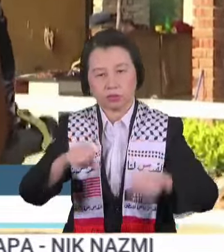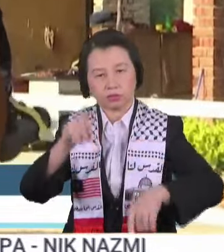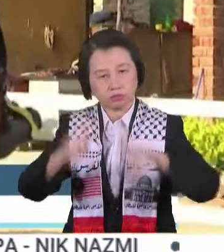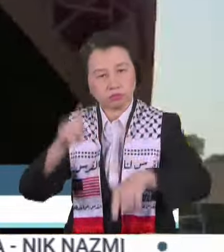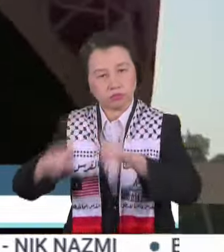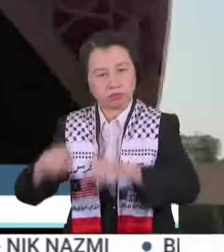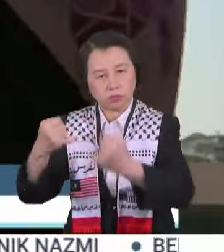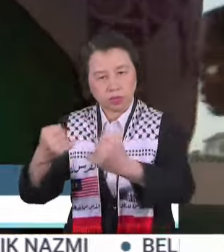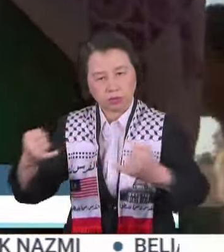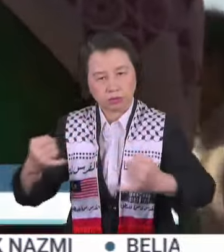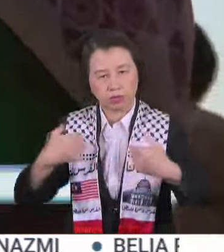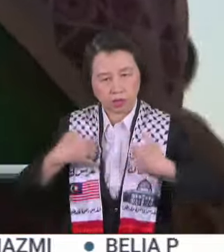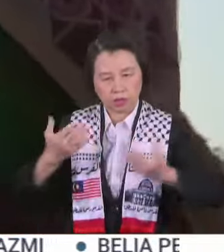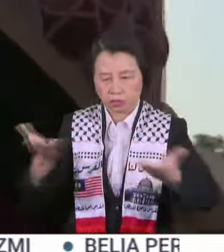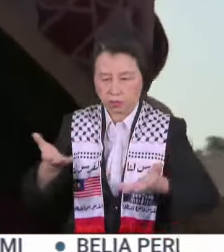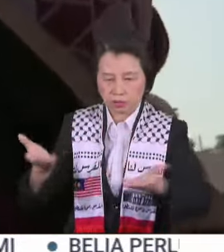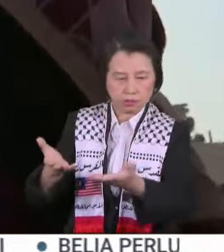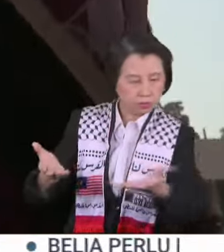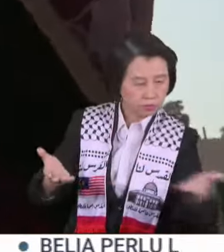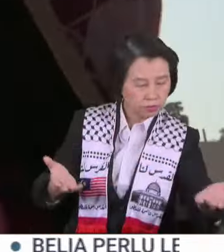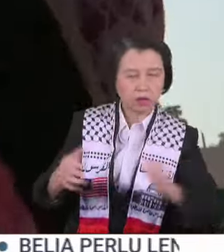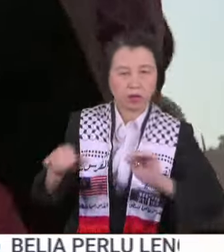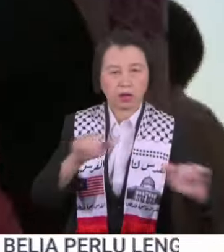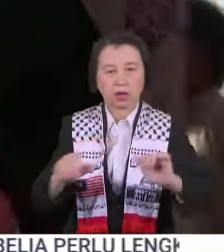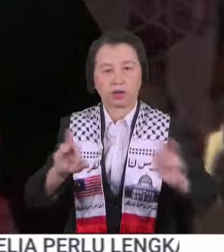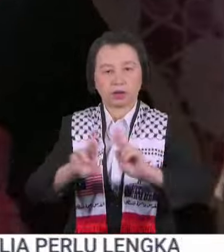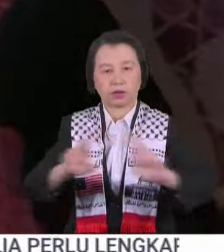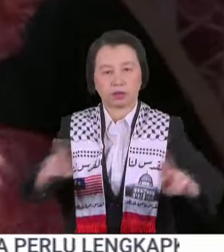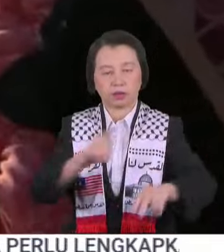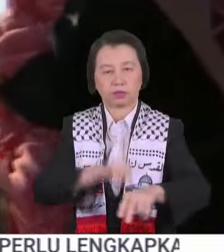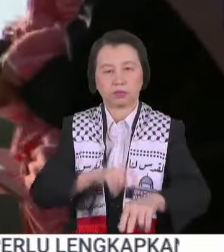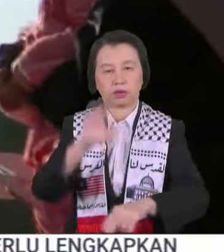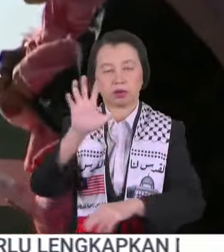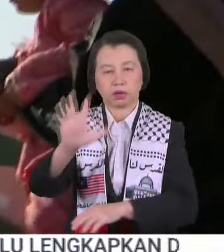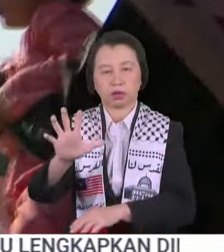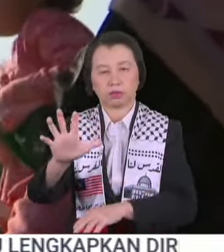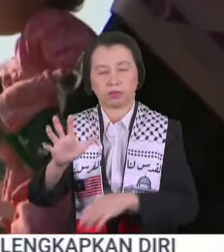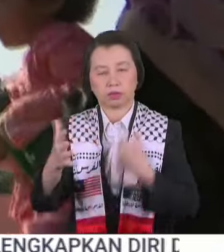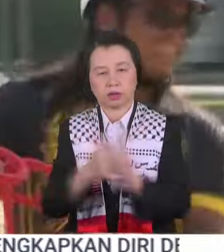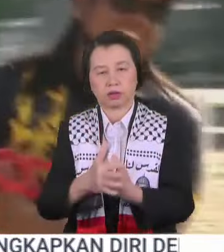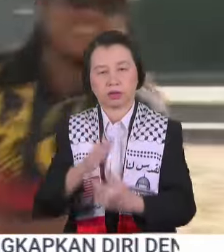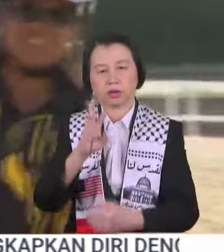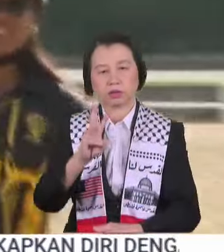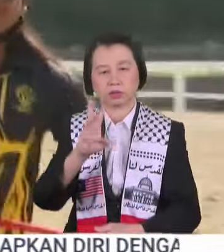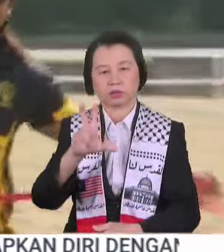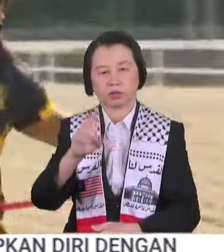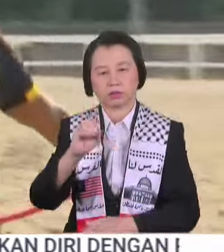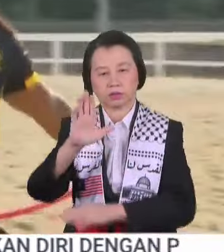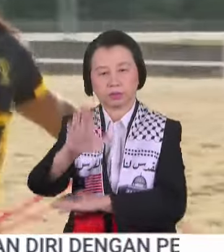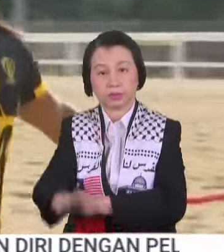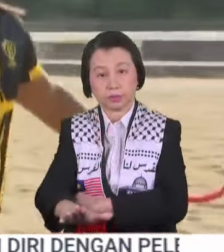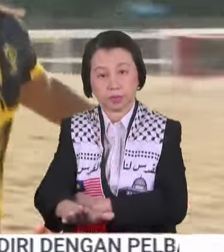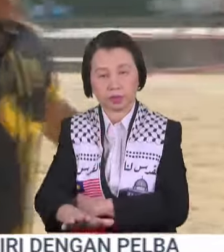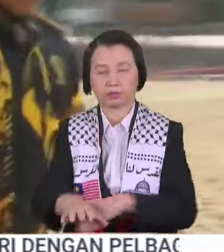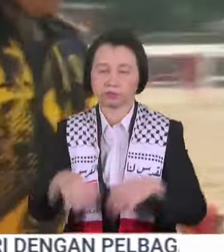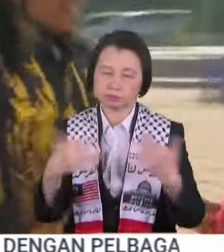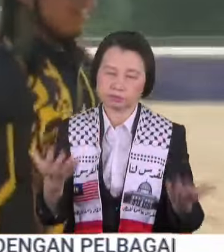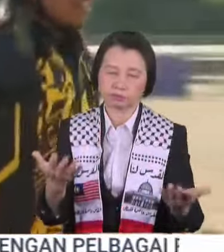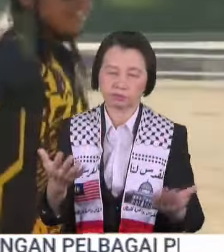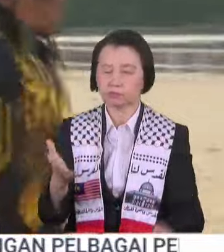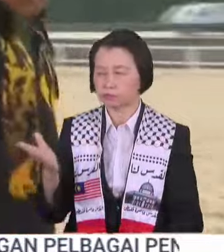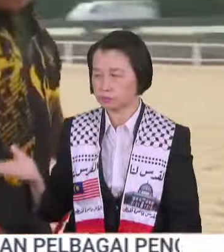baka yang ada di sini. Aktiviti disediakan bermula pukul 5 hingga 6.30 petang. Nur Hidayah